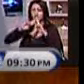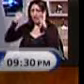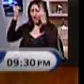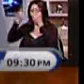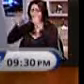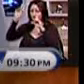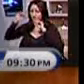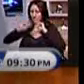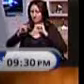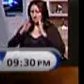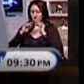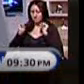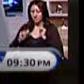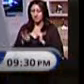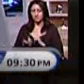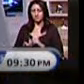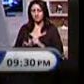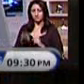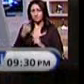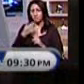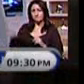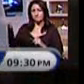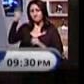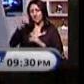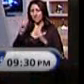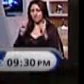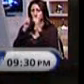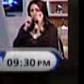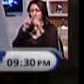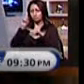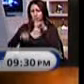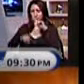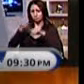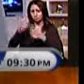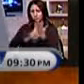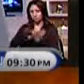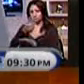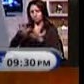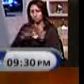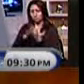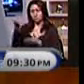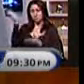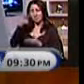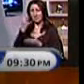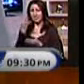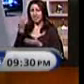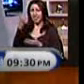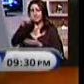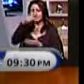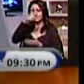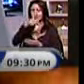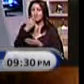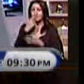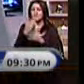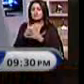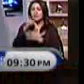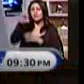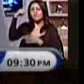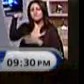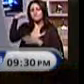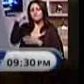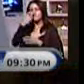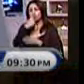ده يعني يجرنا الى اي نوع من الصراع وتسالي الدماء يوم 30/6؟ وهو مين اللي عمل الصراع واحنا ما كنا كويسين؟